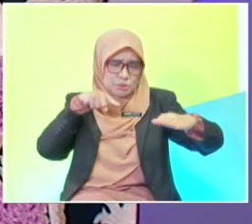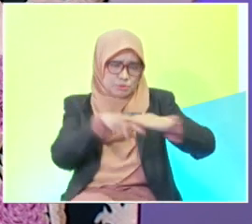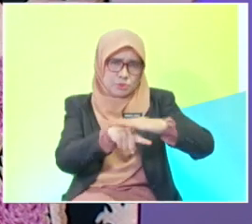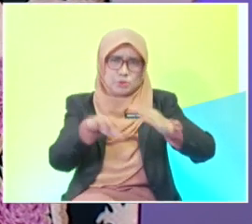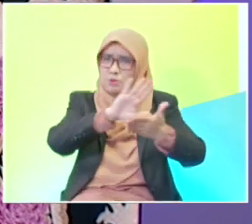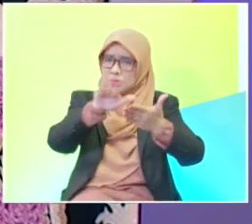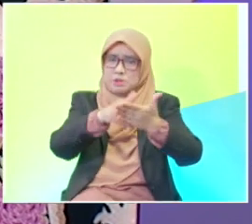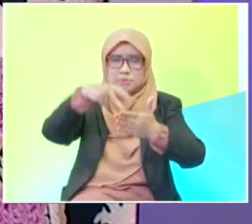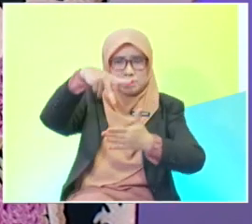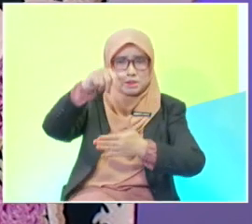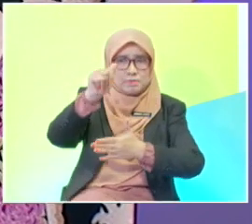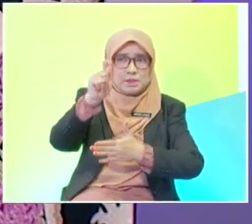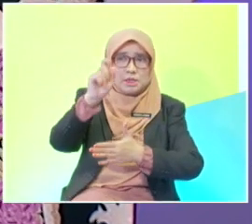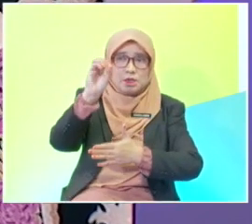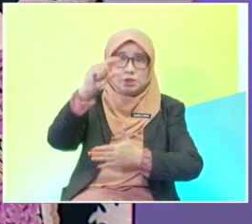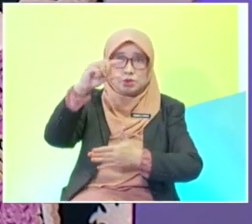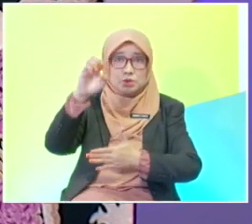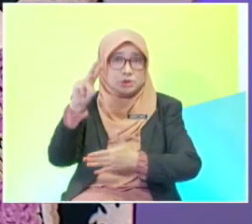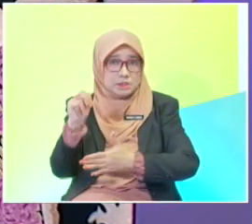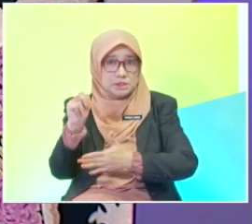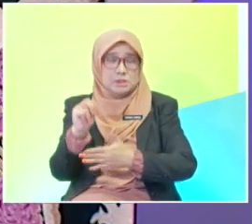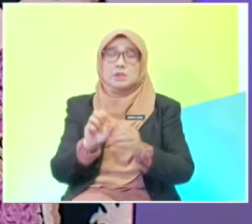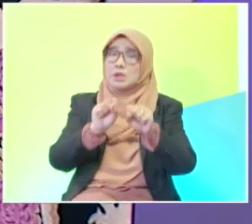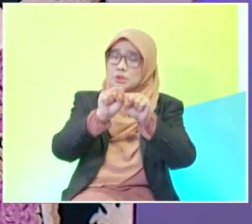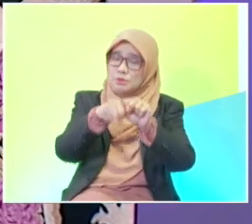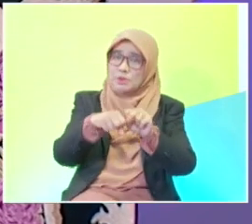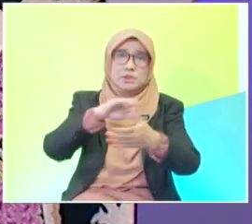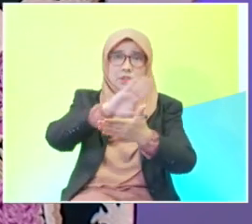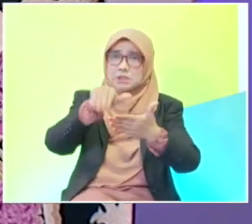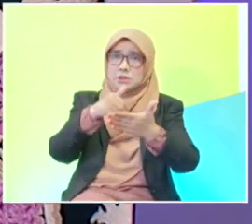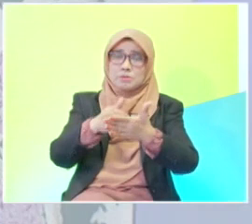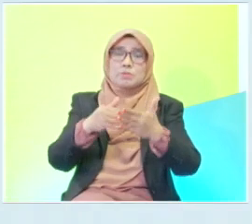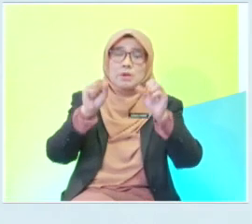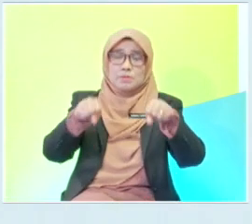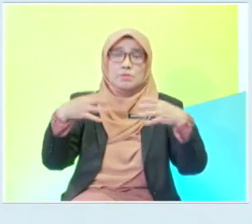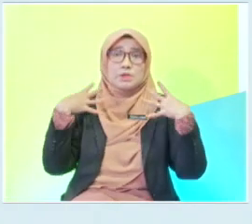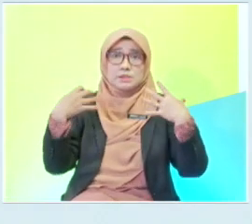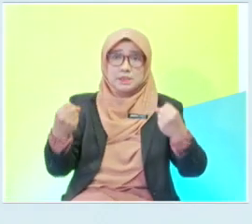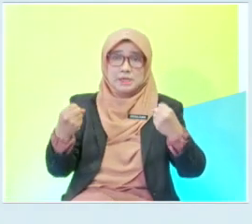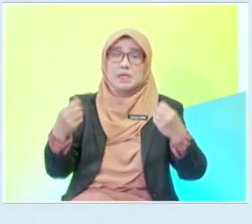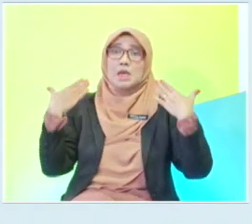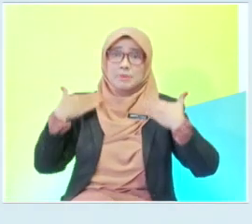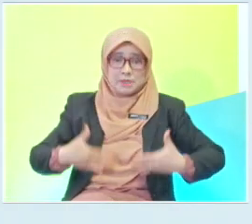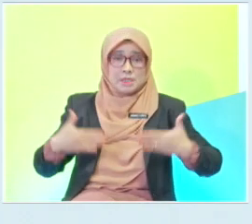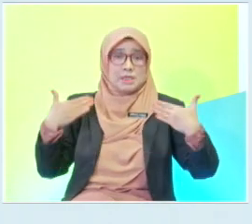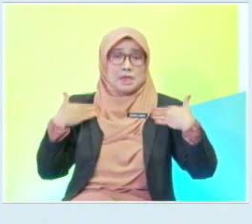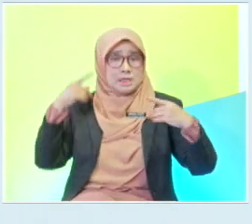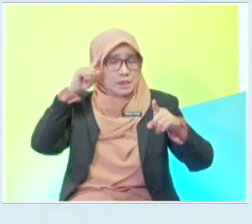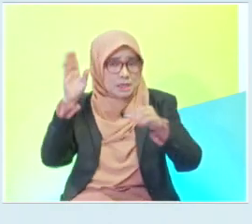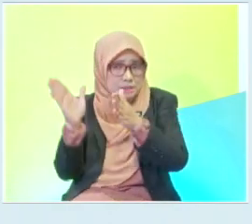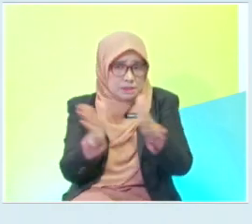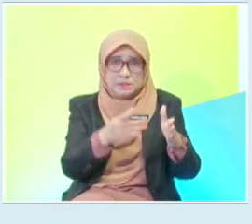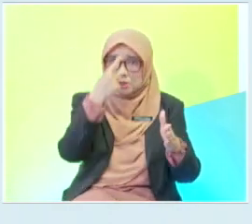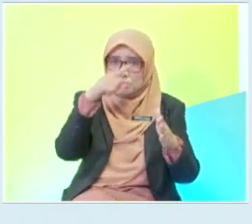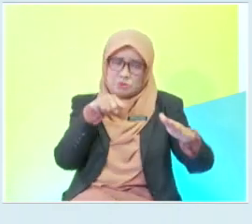tak sakit, kita sentiasa sihat. Okey, jadi sebenarnya tubuh badan kita mempunyai beberapa strategi untuk